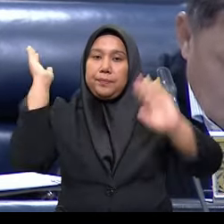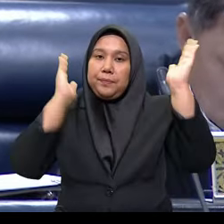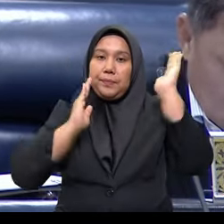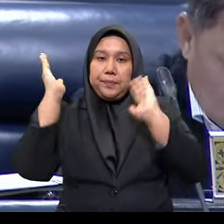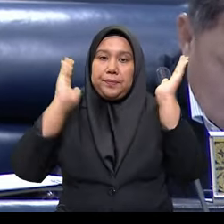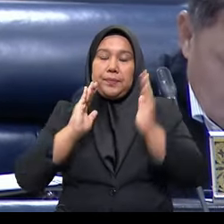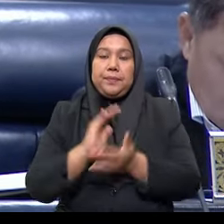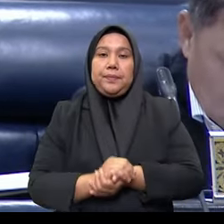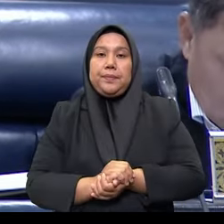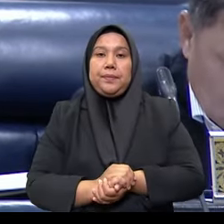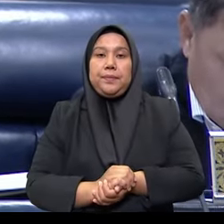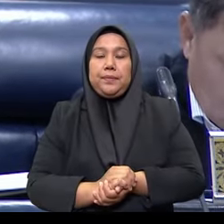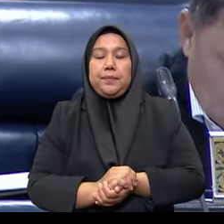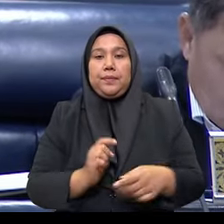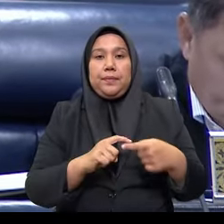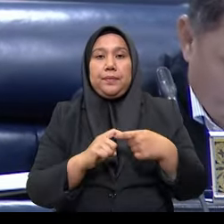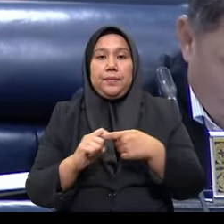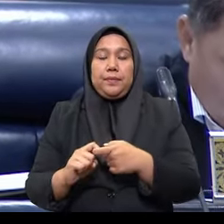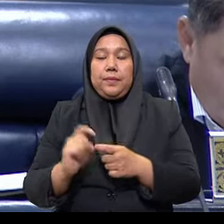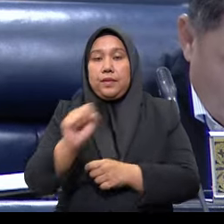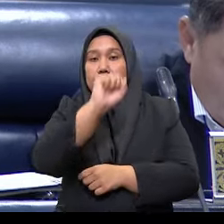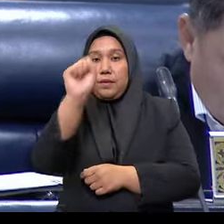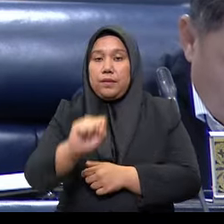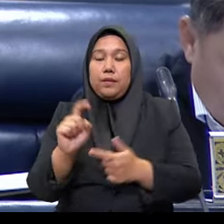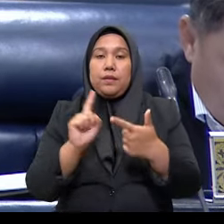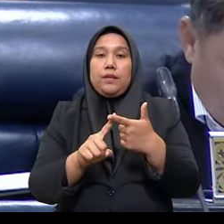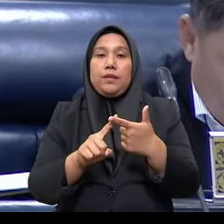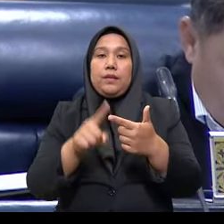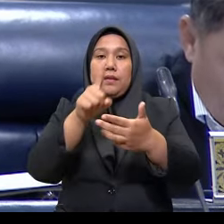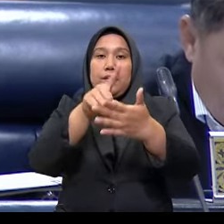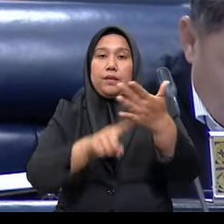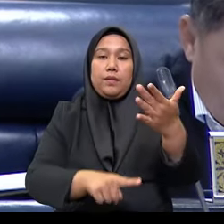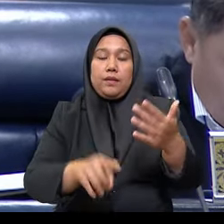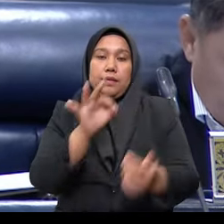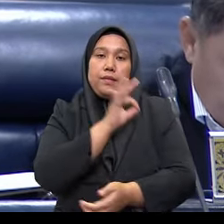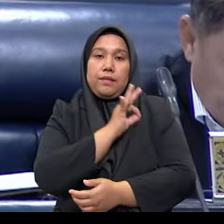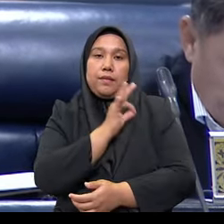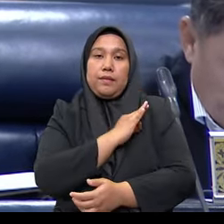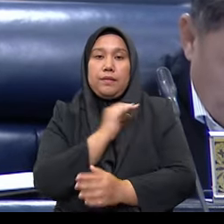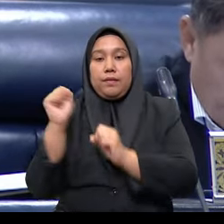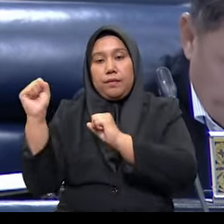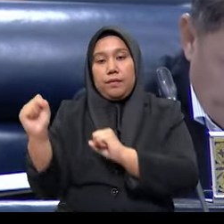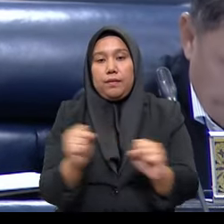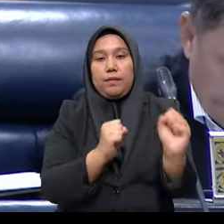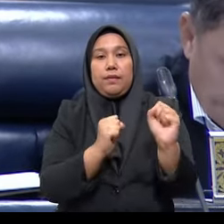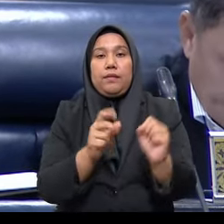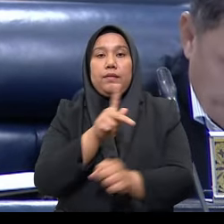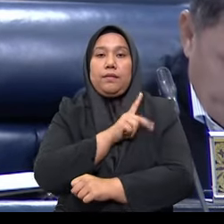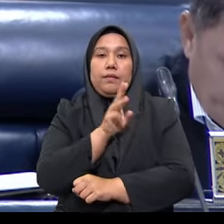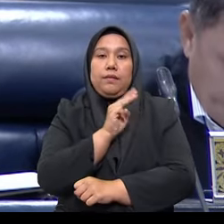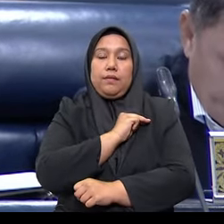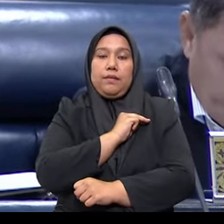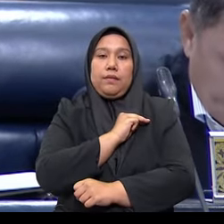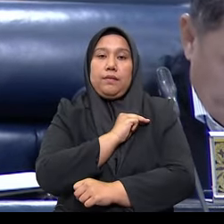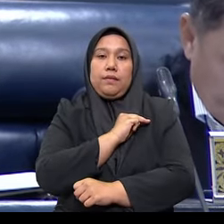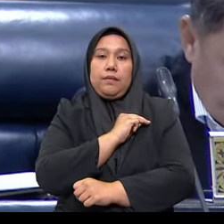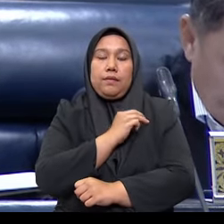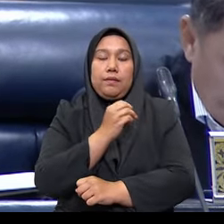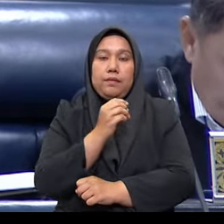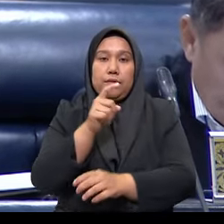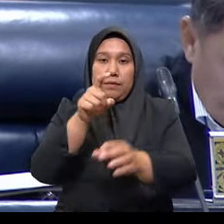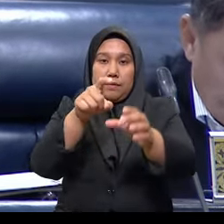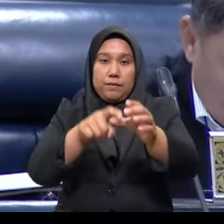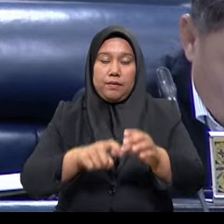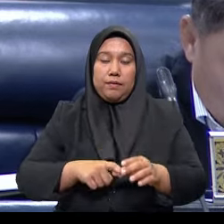Malaysia. Berkenaan dengan soalan kedua, apakah inisiatif dan strategi Kementerian untuk